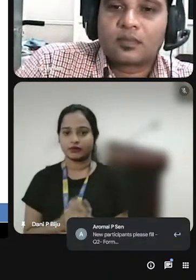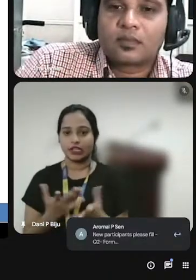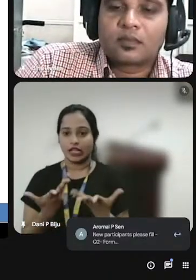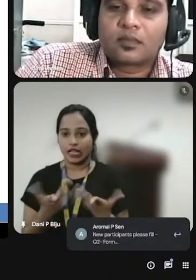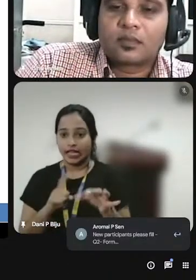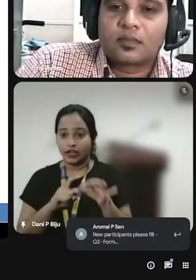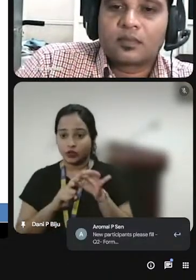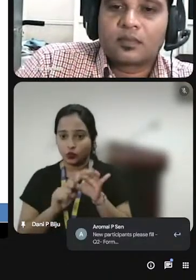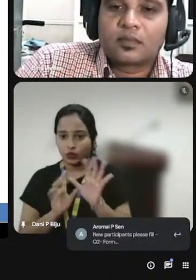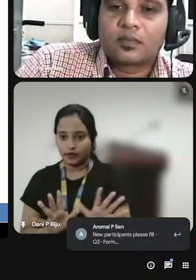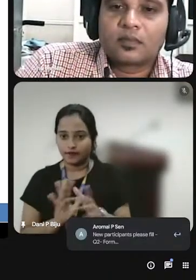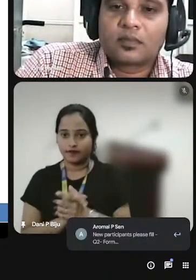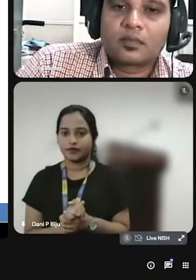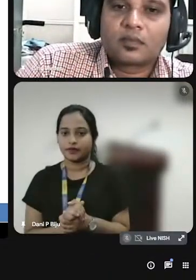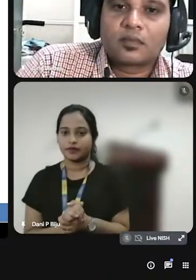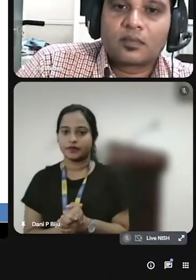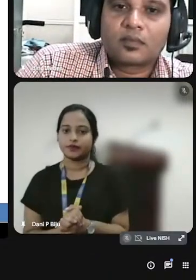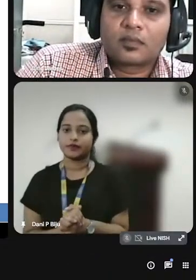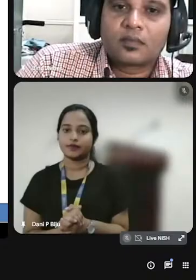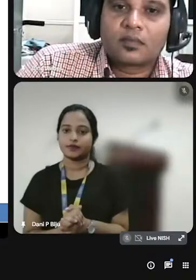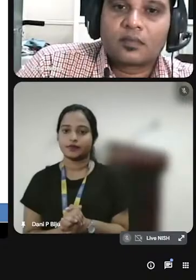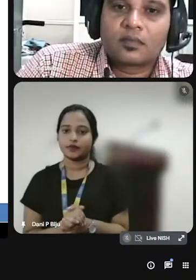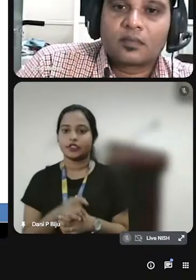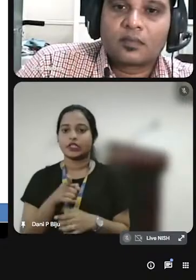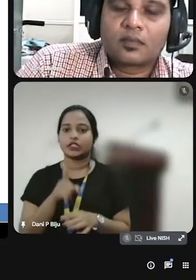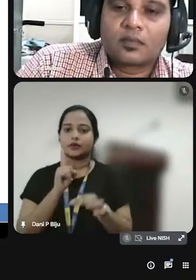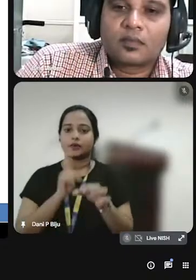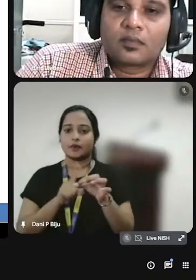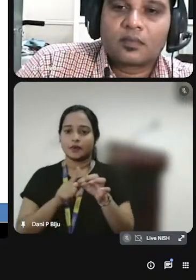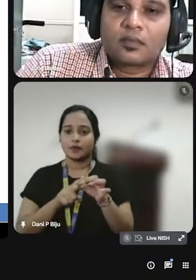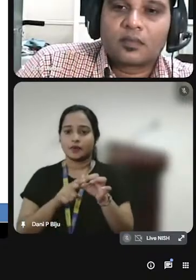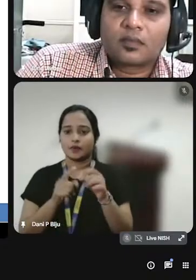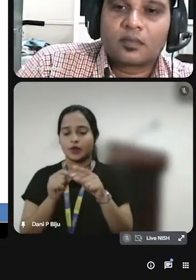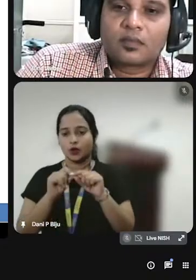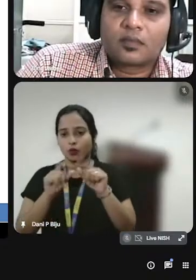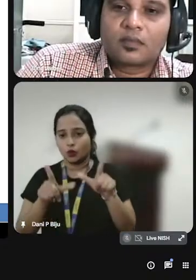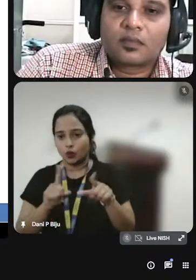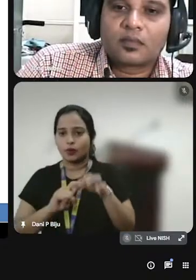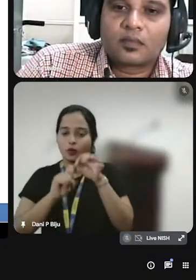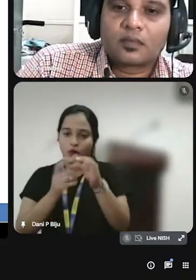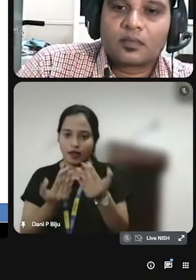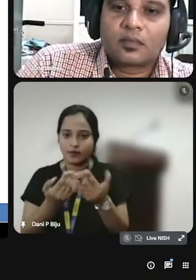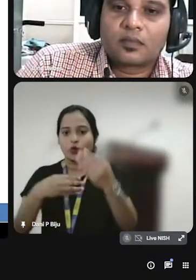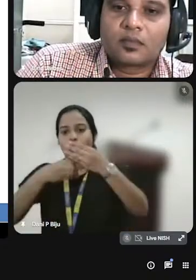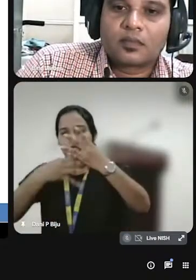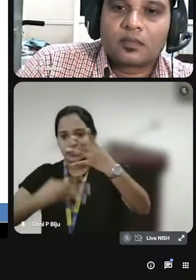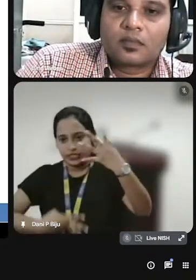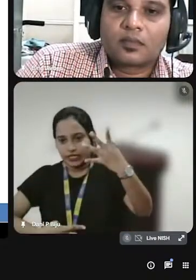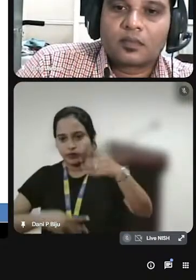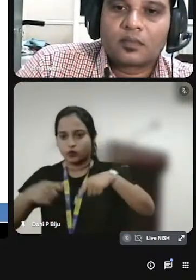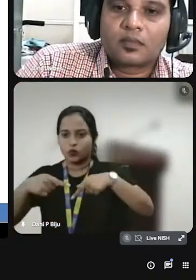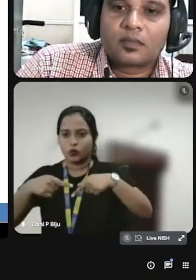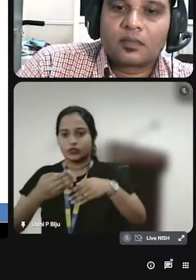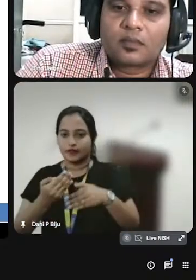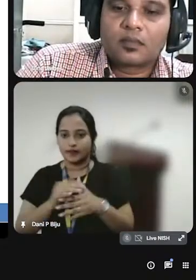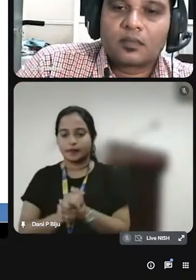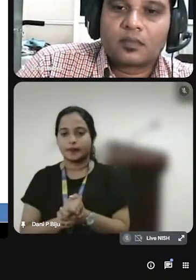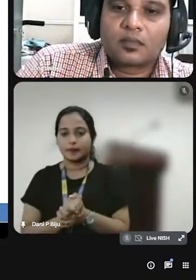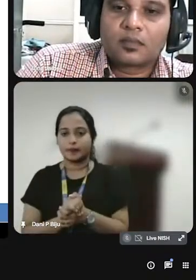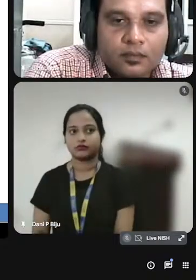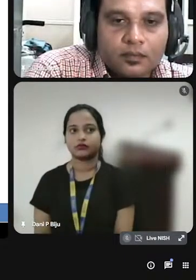മറ്റെന്തെങ്കിലും ചോദ്യങ്ങളുണ്ടോ? നിങ്ങൾക്ക് മൈക്ക് ഓൺ ചെയ്തും ചാറ്റ് ബോക്സിൽ നിങ്ങൾക്ക് ചോദ്യങ്ങൾ ചോദിക്കാവുന്നതാണ്.